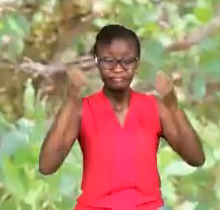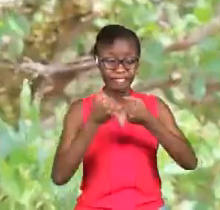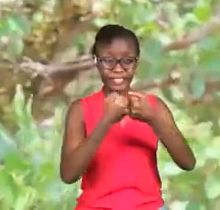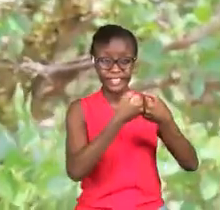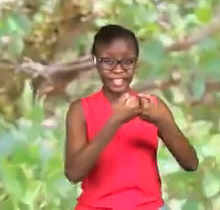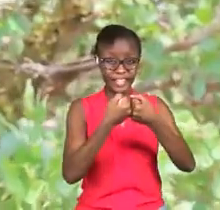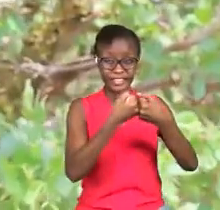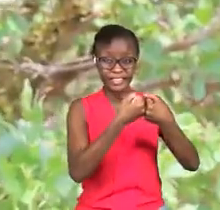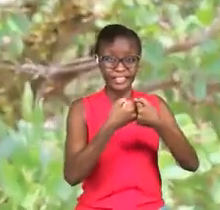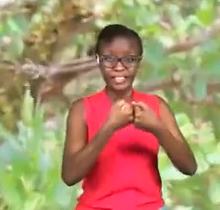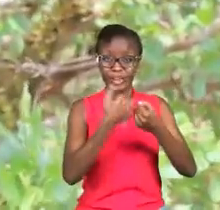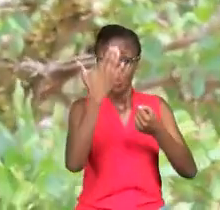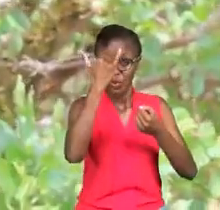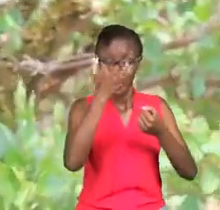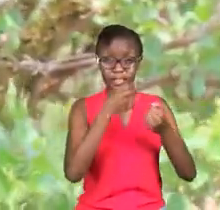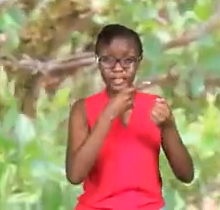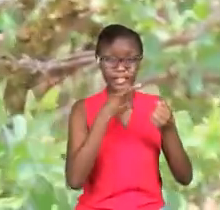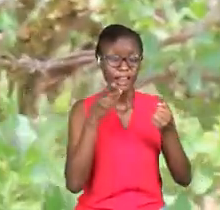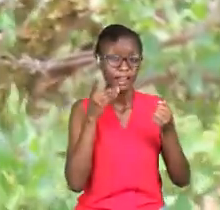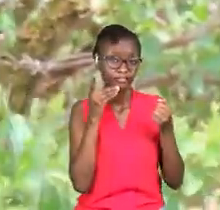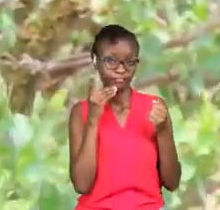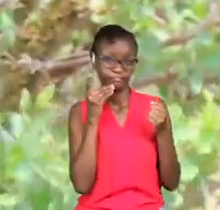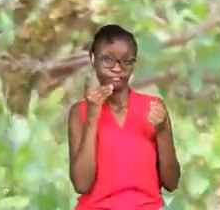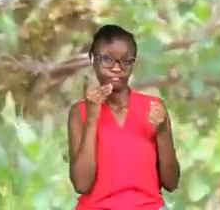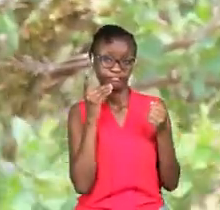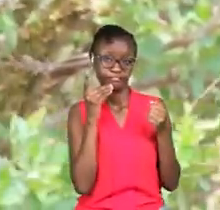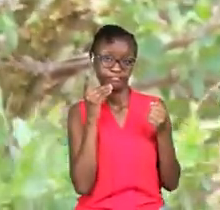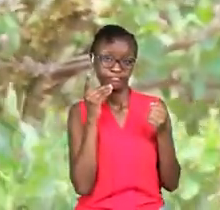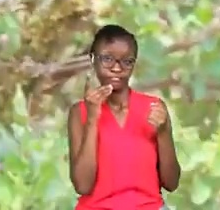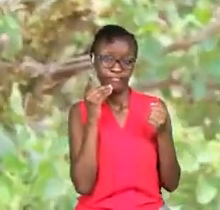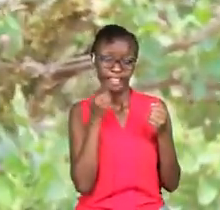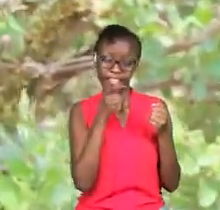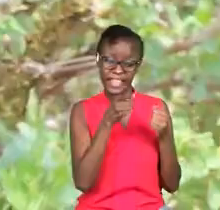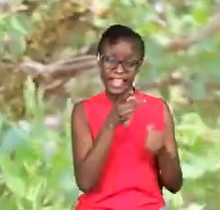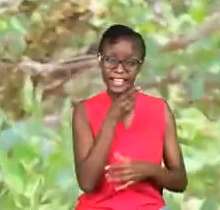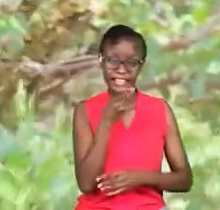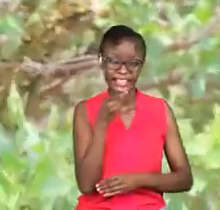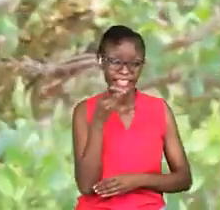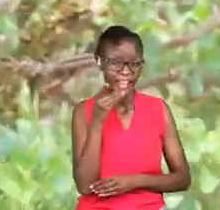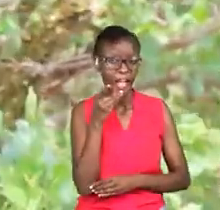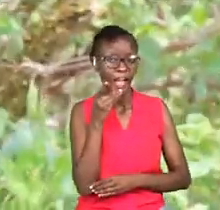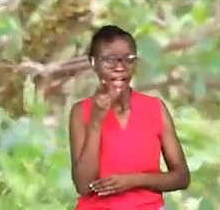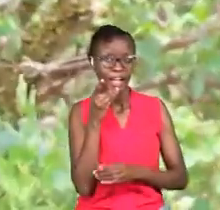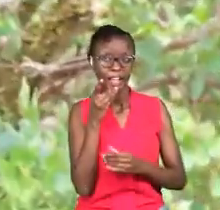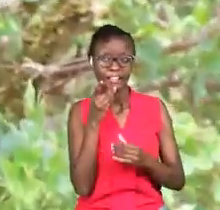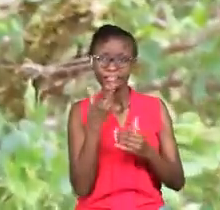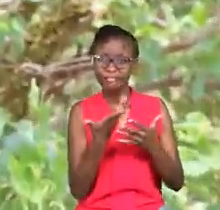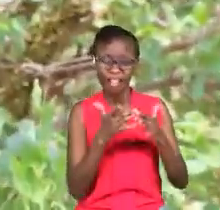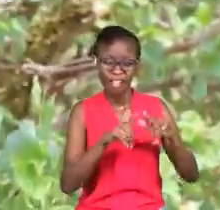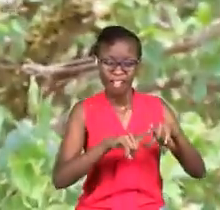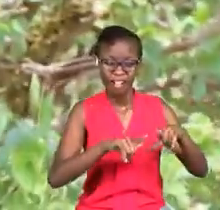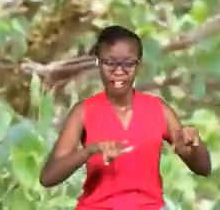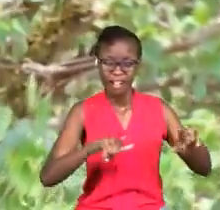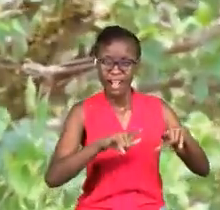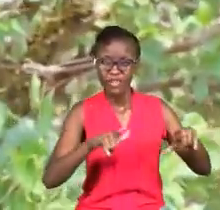ukame. Kufika wakati hiyo ng'ombe anaanza, ardhi amekuwa hakuna